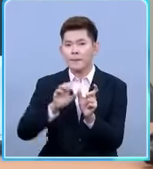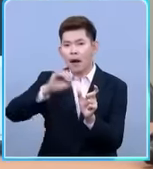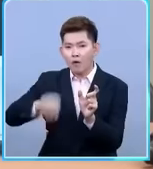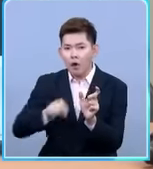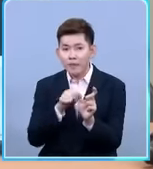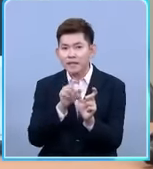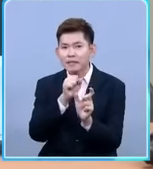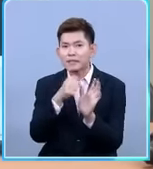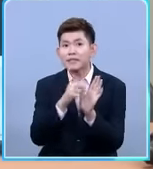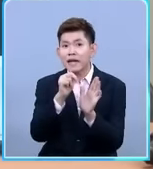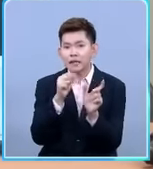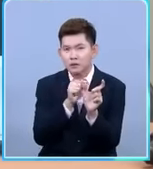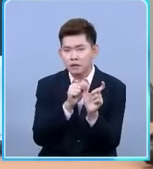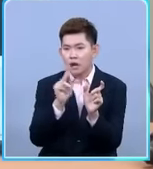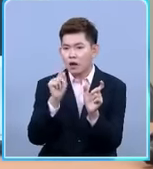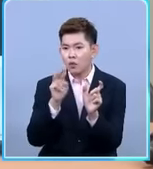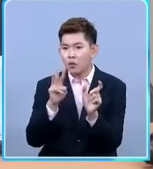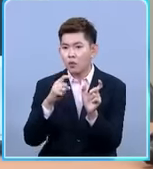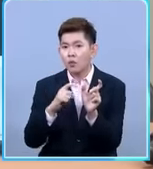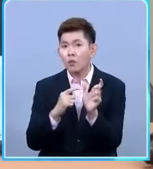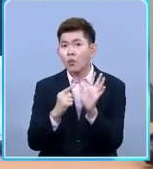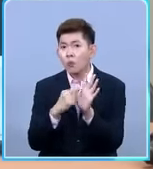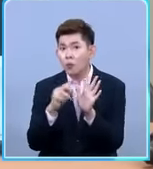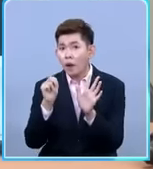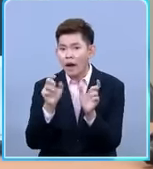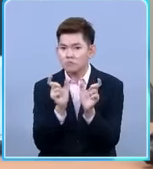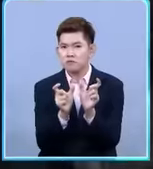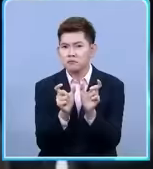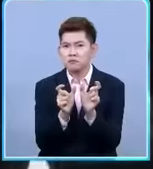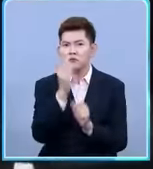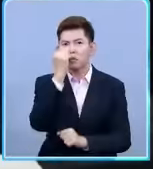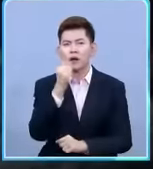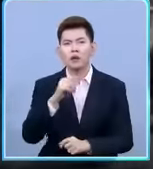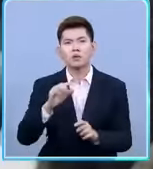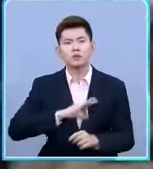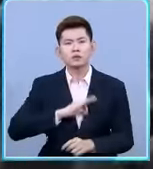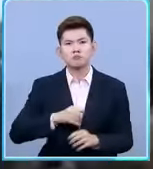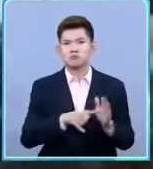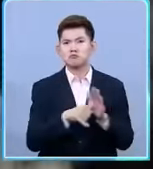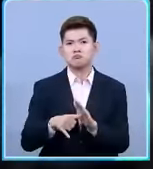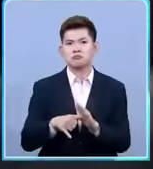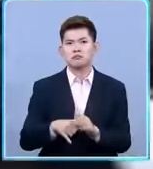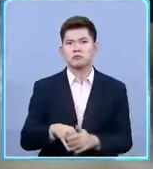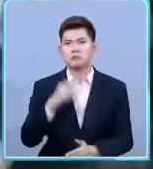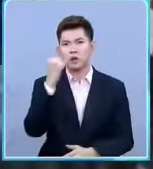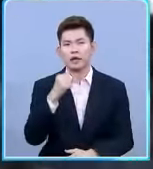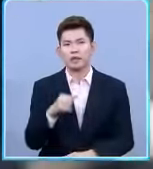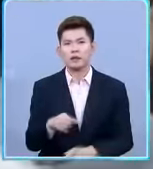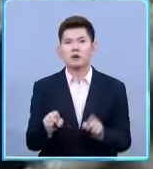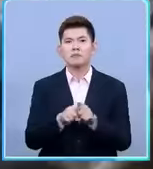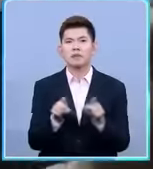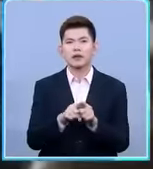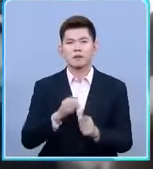แล้วก็เหมือนกับว่าไปเหมือนไปบูลลี่แกไปด้อยค่าแกเพราะว่าสันขวานเนี่ยก็คือไม่ได้เป็นด้านที่มันค ม ถูกไหมฮะเอาไปฟันอะไรก็ไ